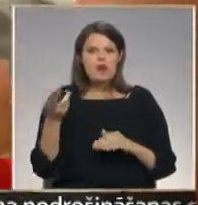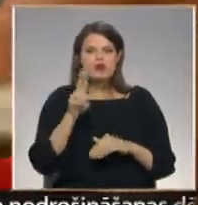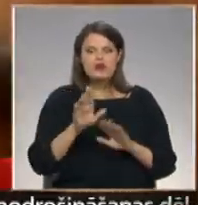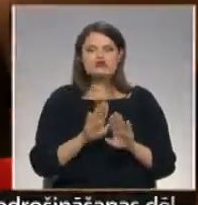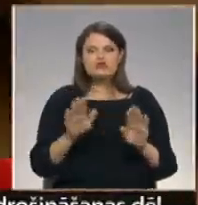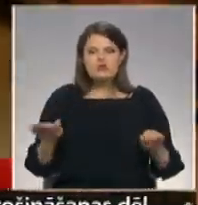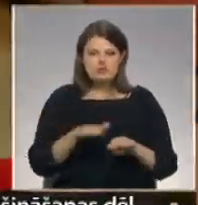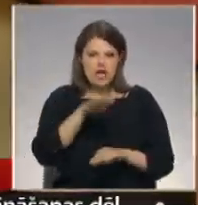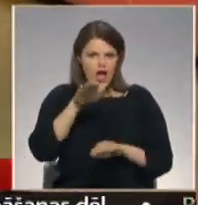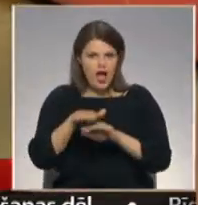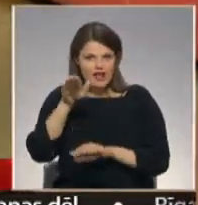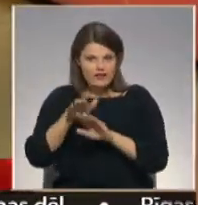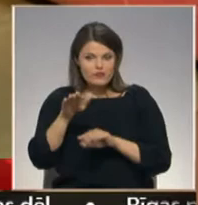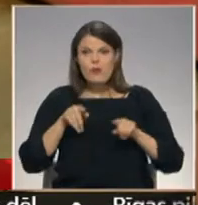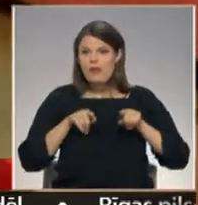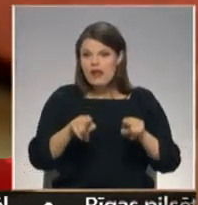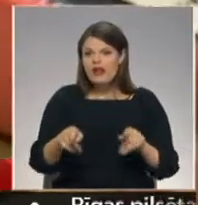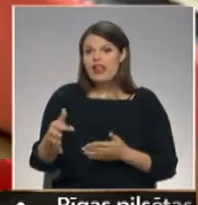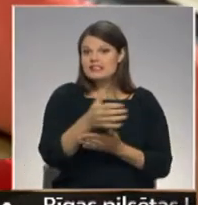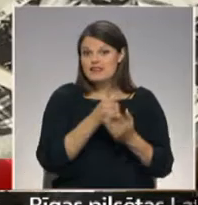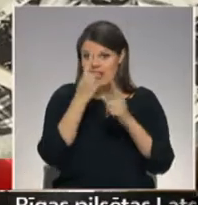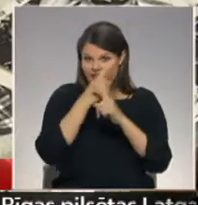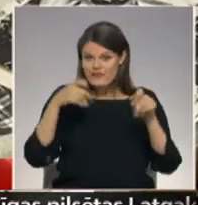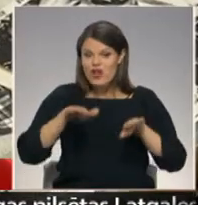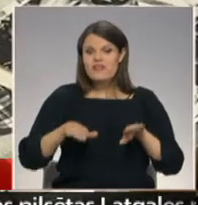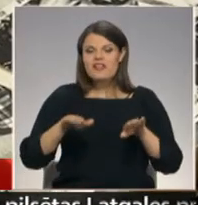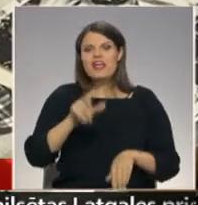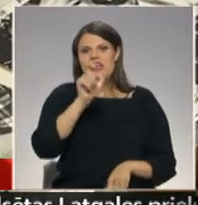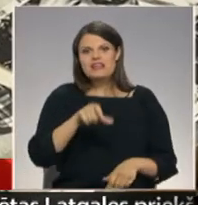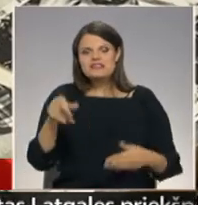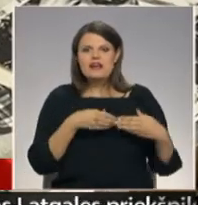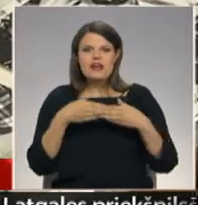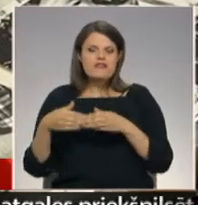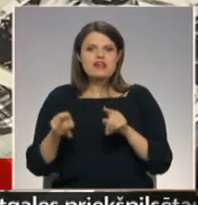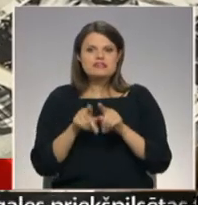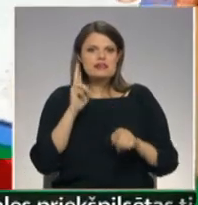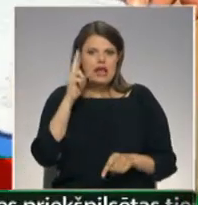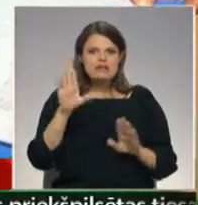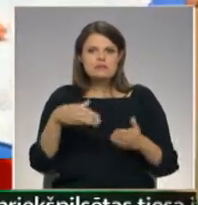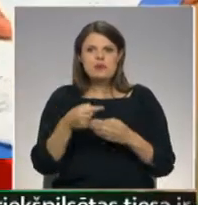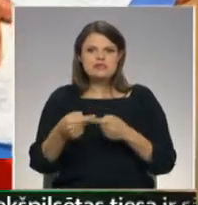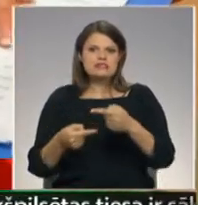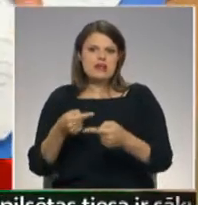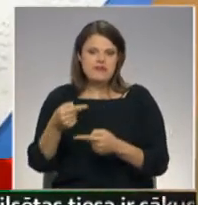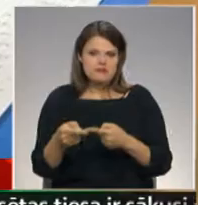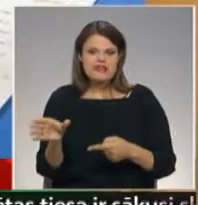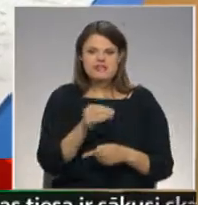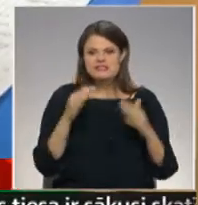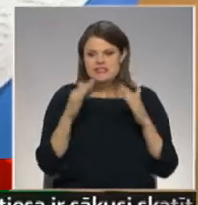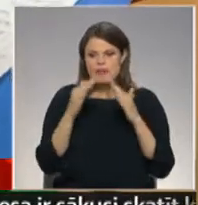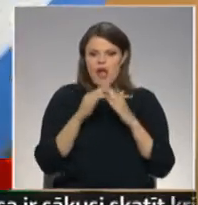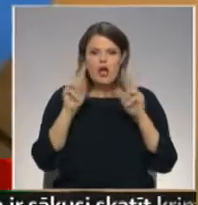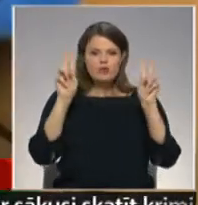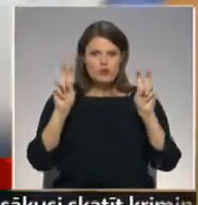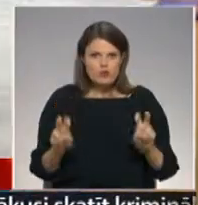rīcībā. Paralēli jau savāktajai informācijai vietējie cilvēki uz muzeju nes arī liecības par savām dzimtām. Nu, rekur visi māju